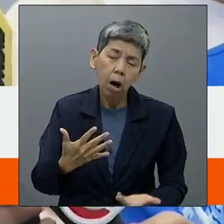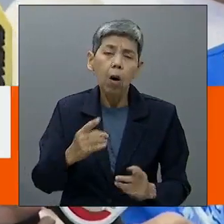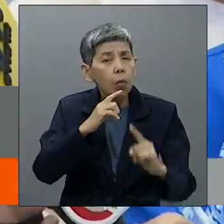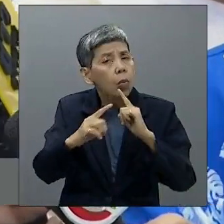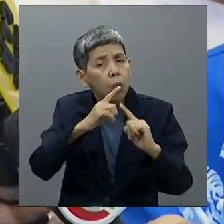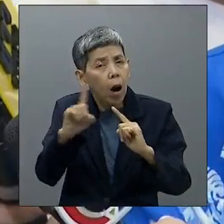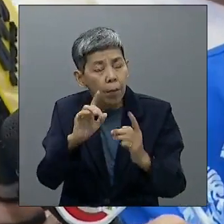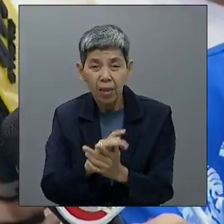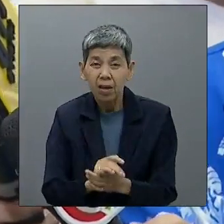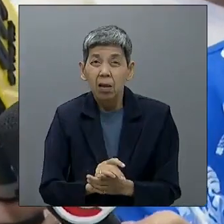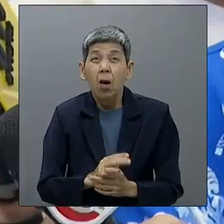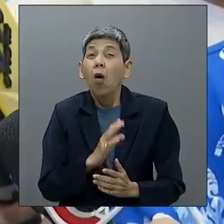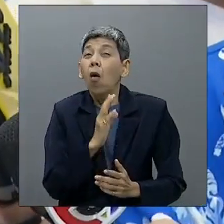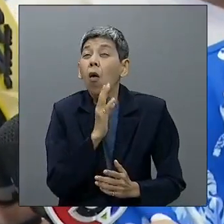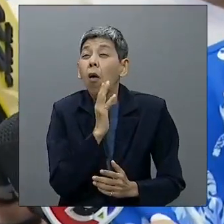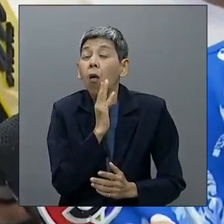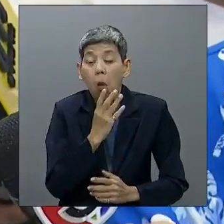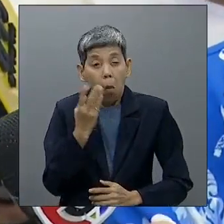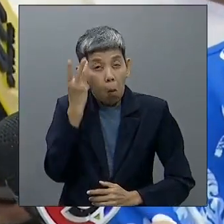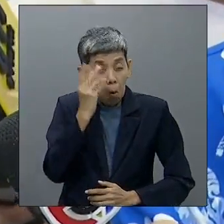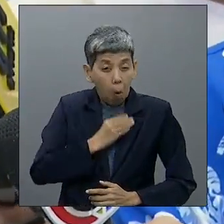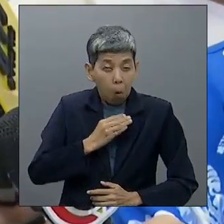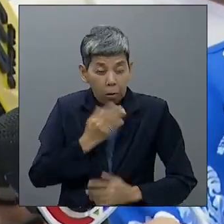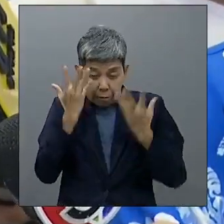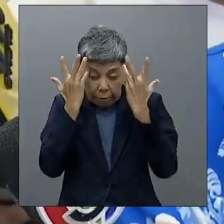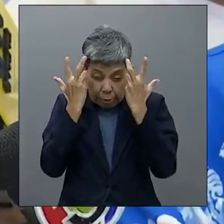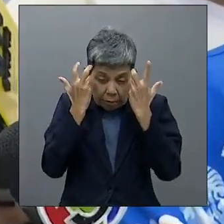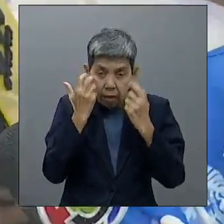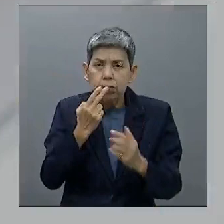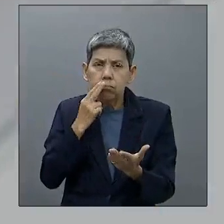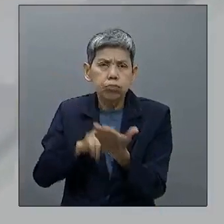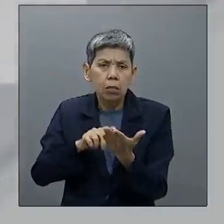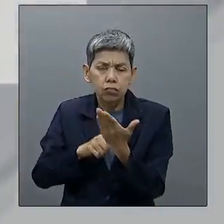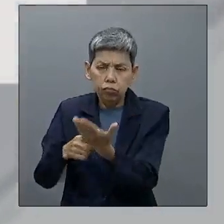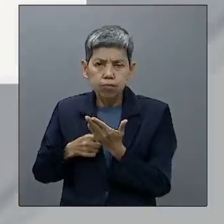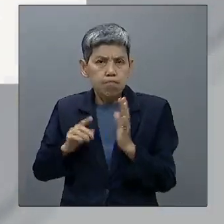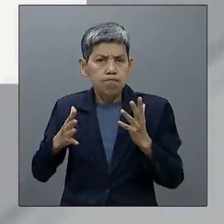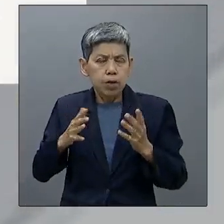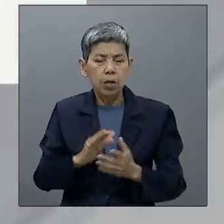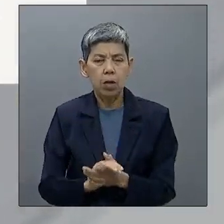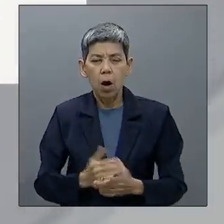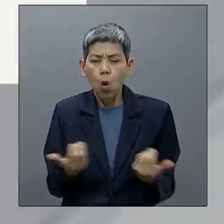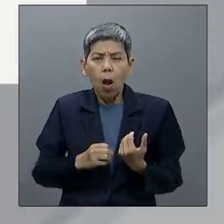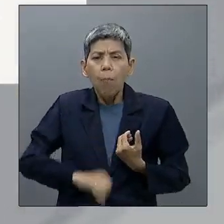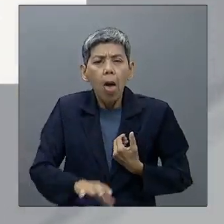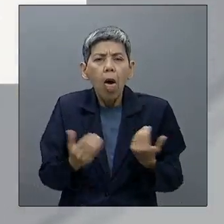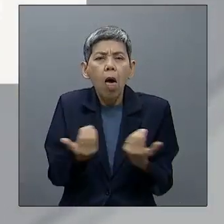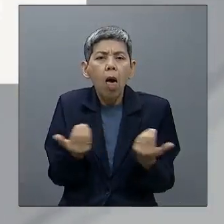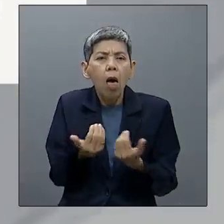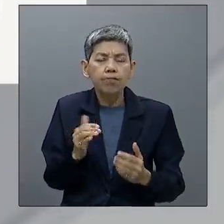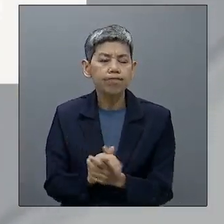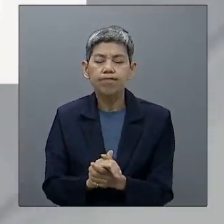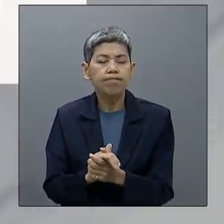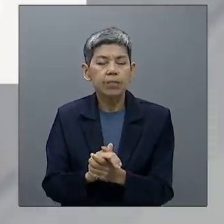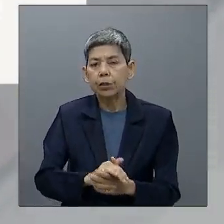ถ้าเขาถ้าเขาเขากลัวผมเค้าเครียดเค้าคงไม่ทำหนังสือมาถึงผมพี่ว่าแท้งลูกเนี่ยนะครับไม่ใช่ข้อเท็จ